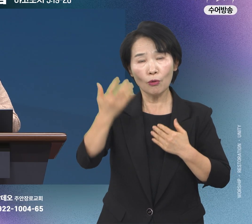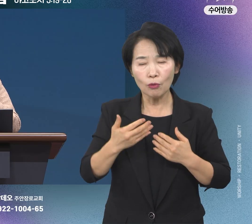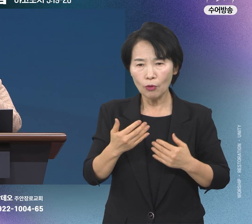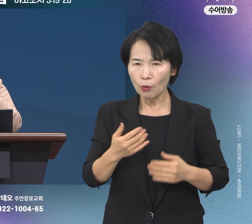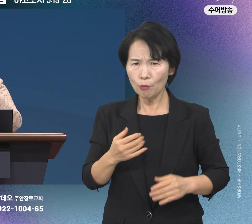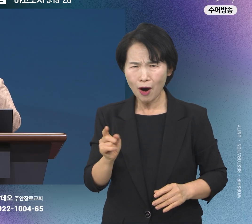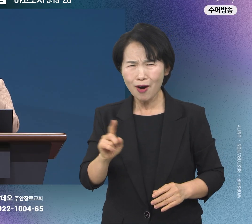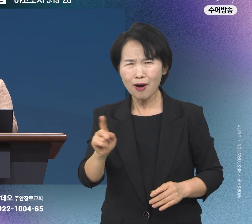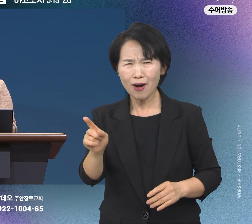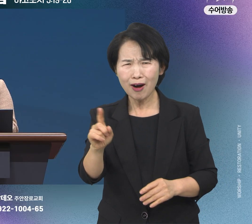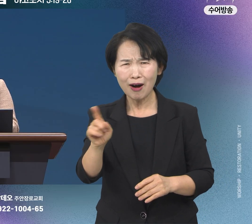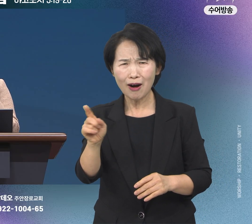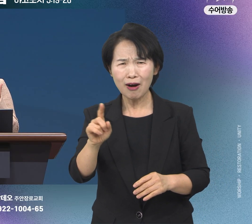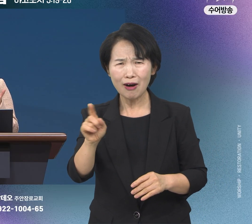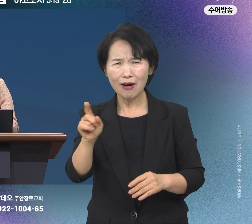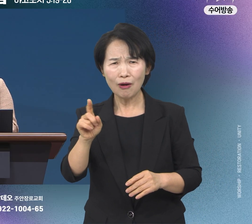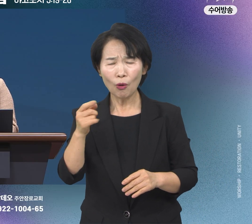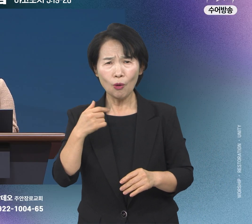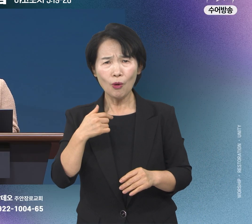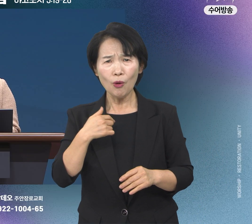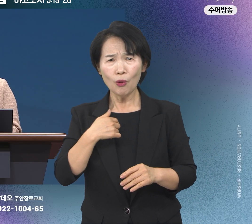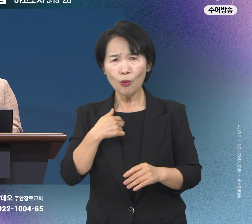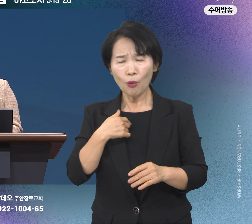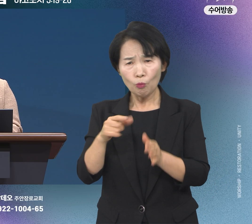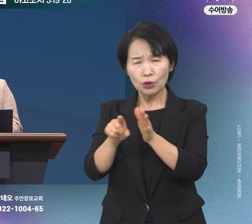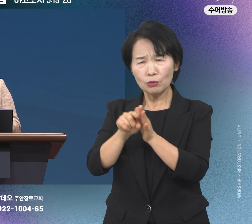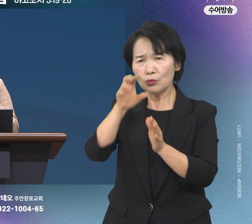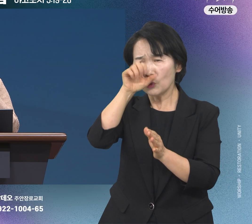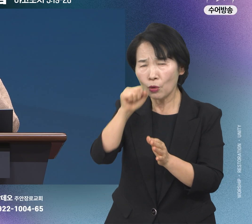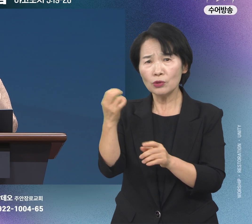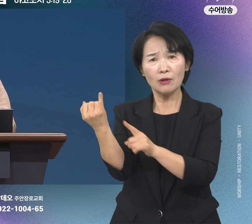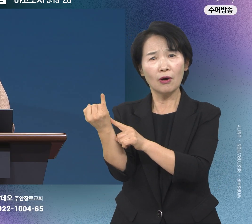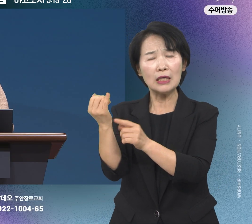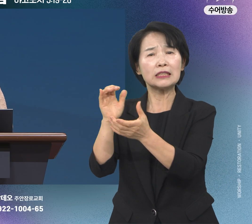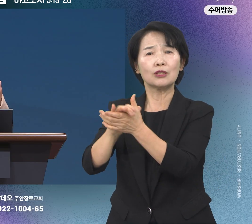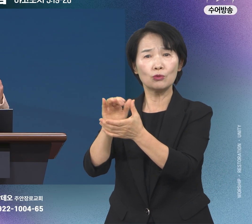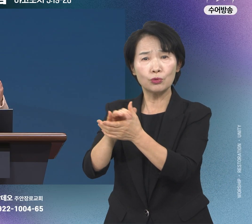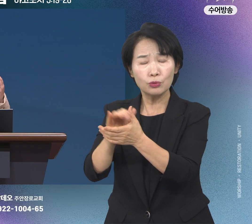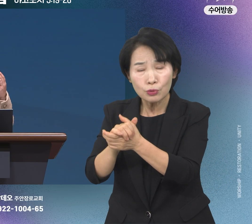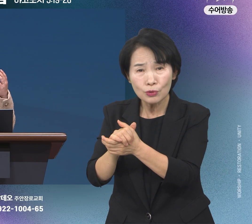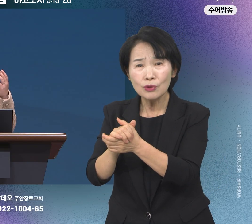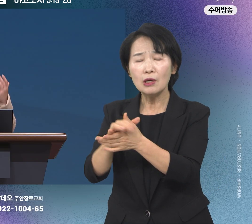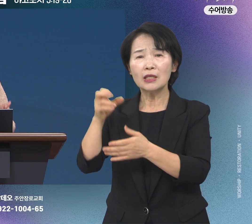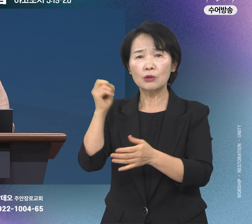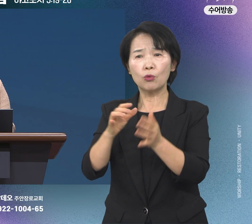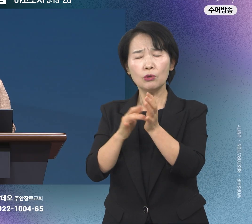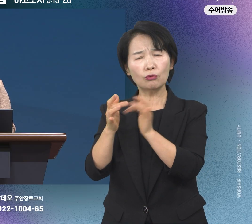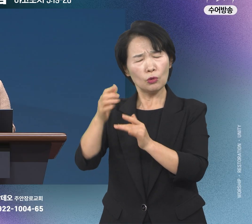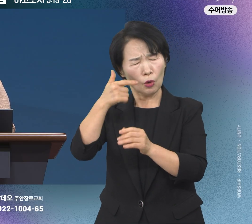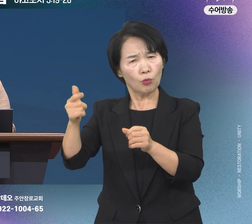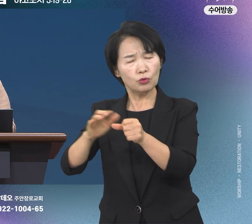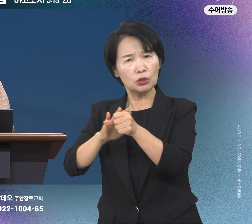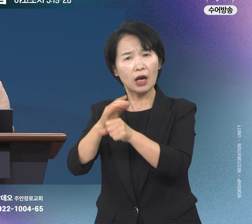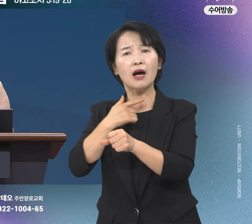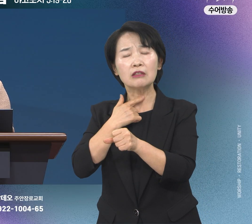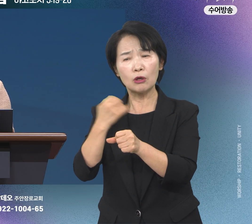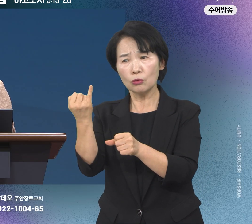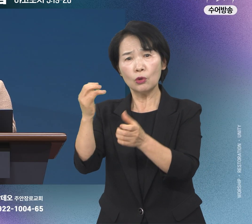곳이길래 그렇게 제가 보기에 믿음이 너무나도 훌륭하고 예수님을 너무너무 사랑하던 그 친구